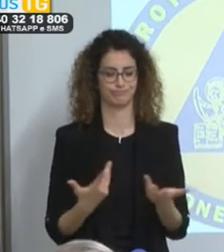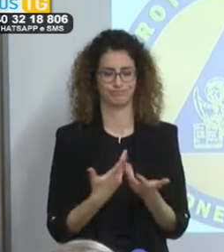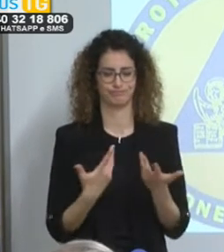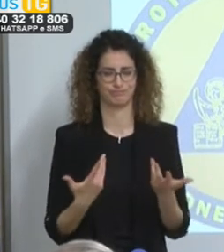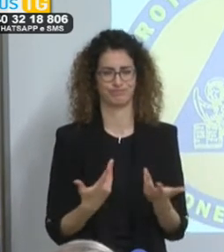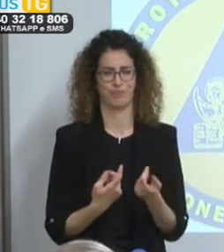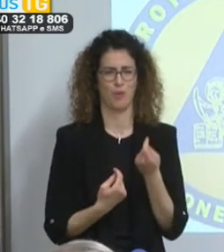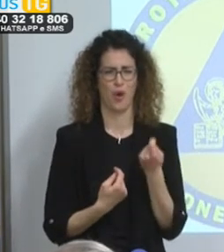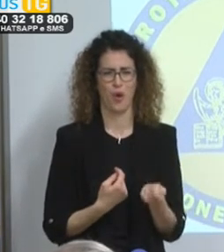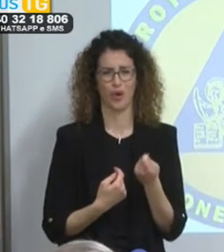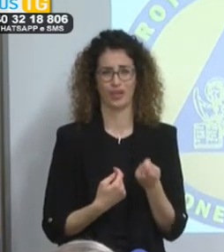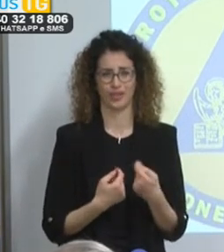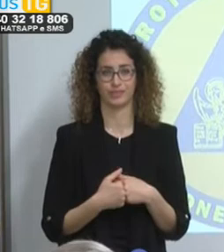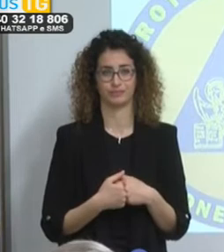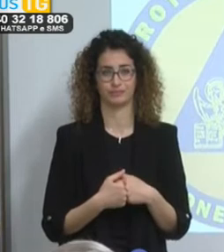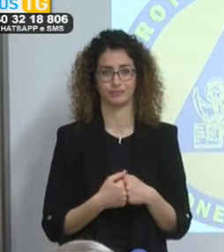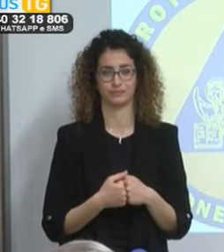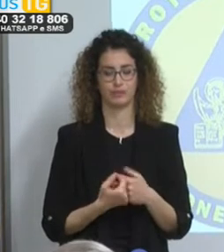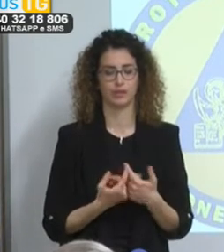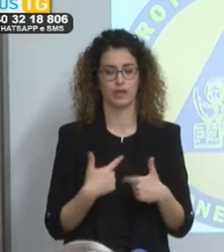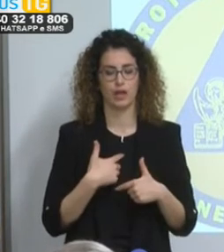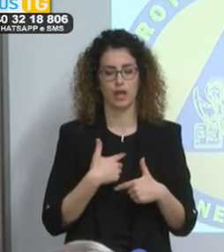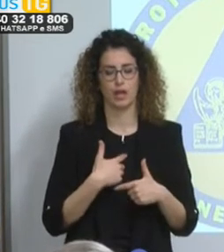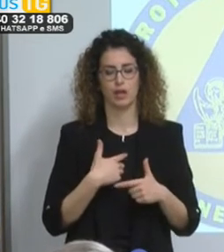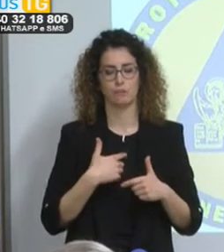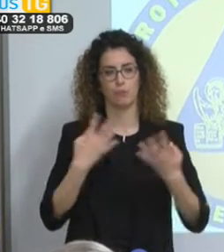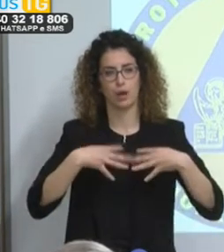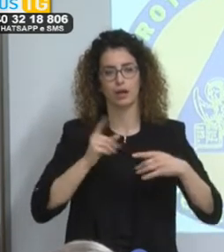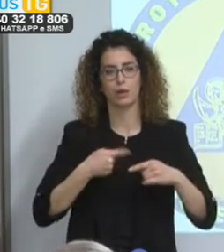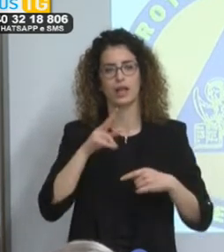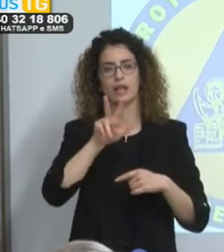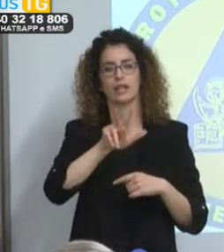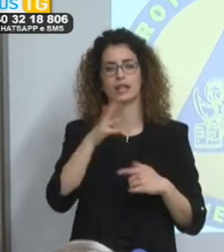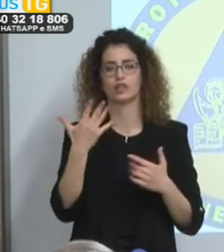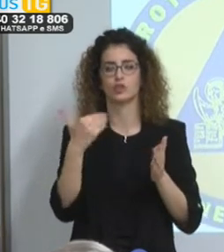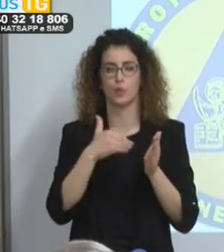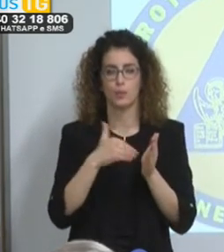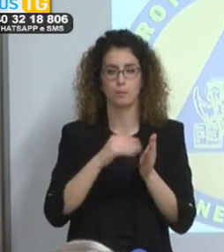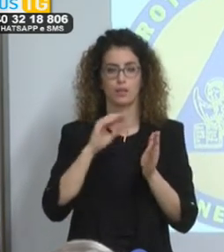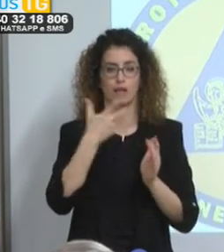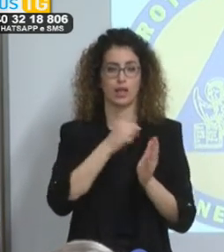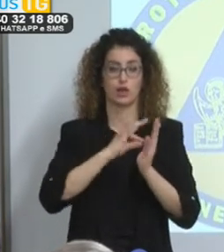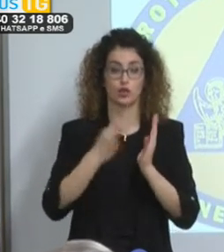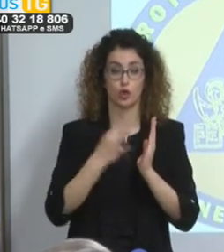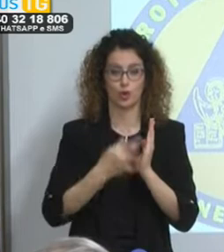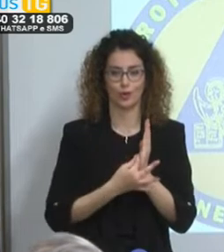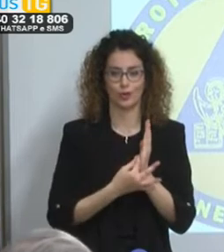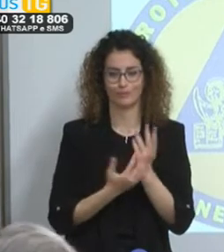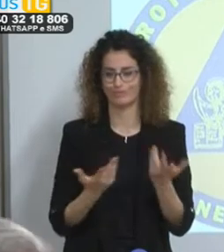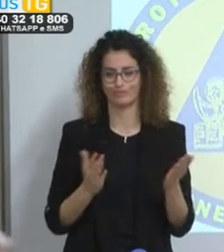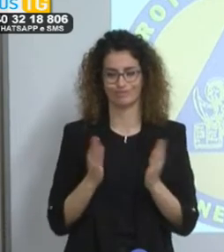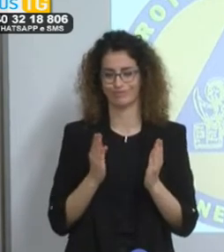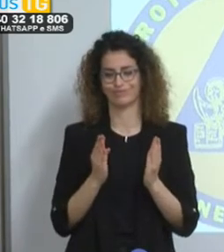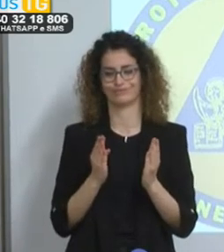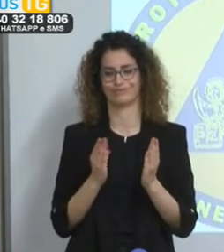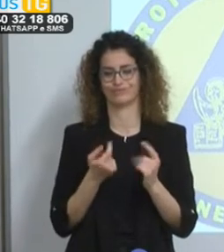poche, ormai purtroppo una realtà che fa 35.000 vaccini al giorno sono niente, perché dopo dobbiamo